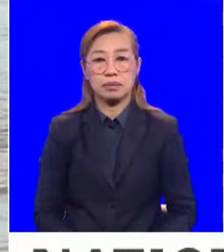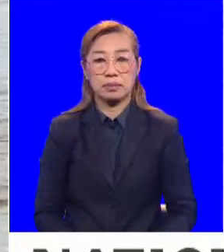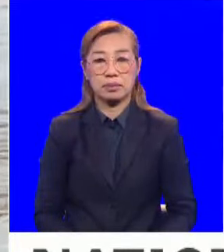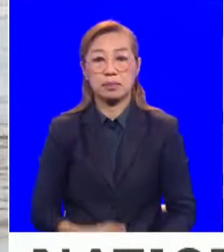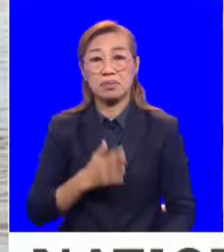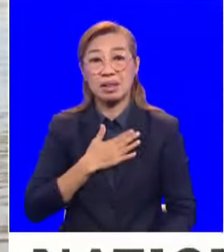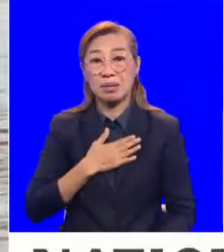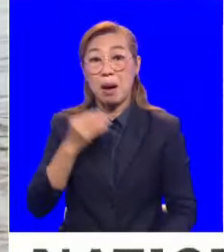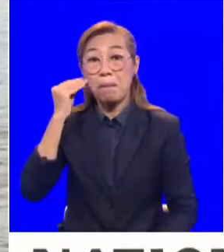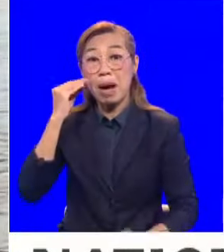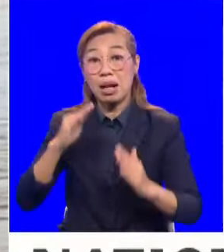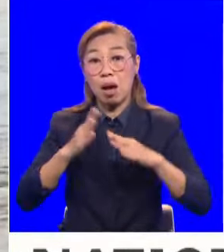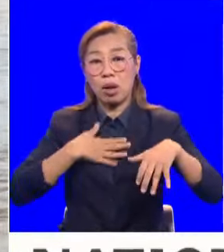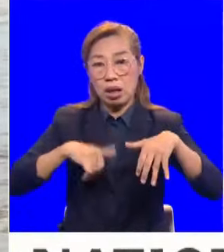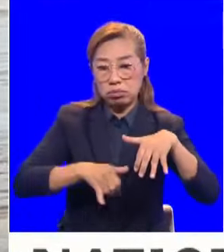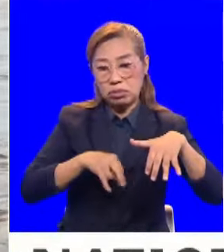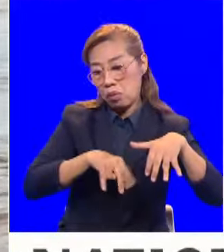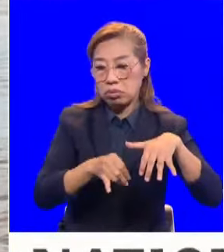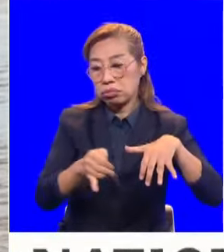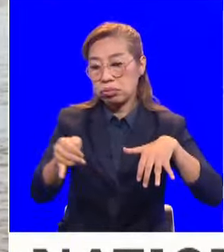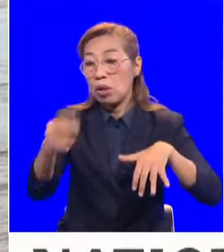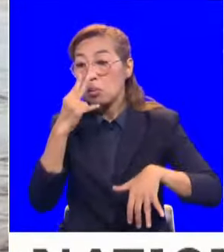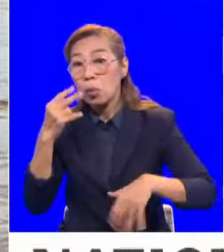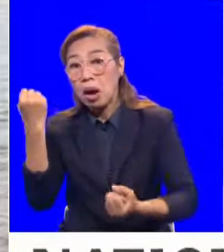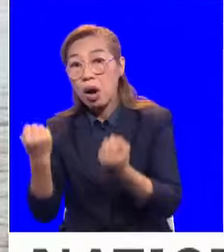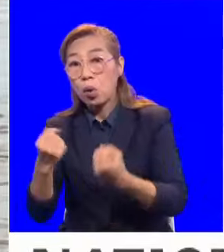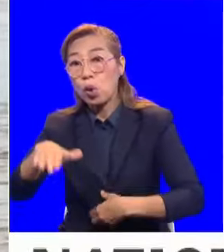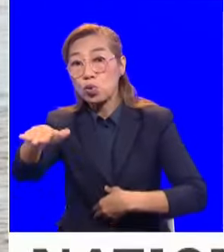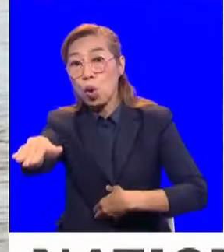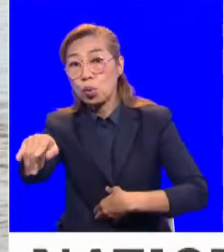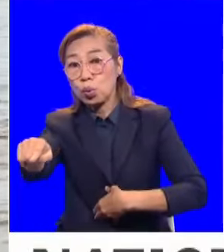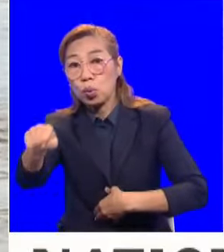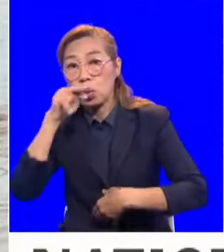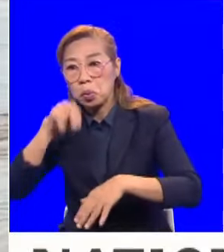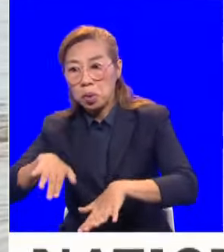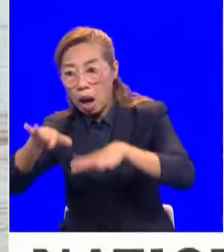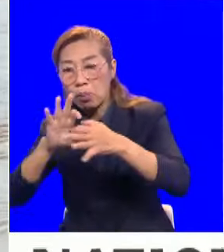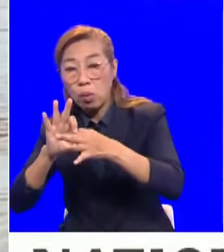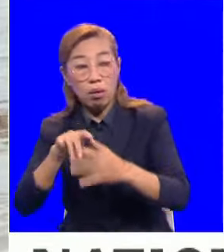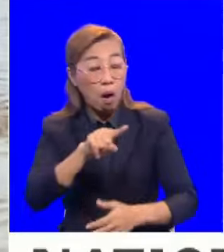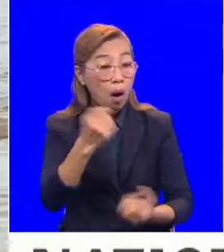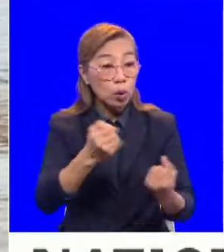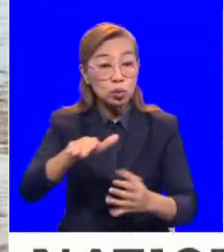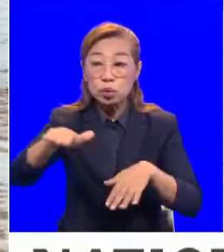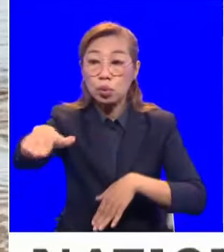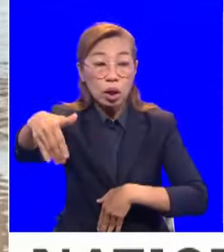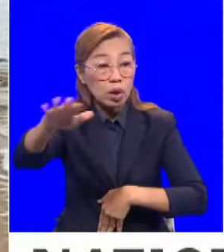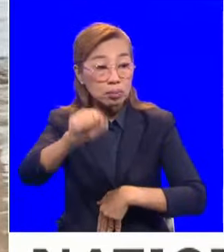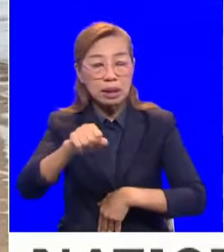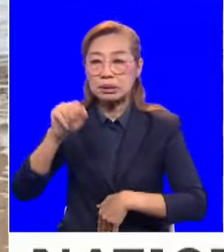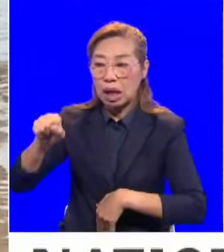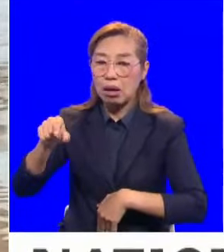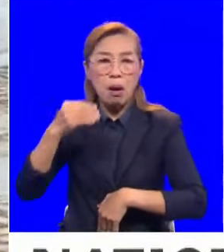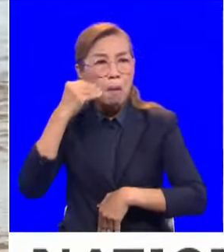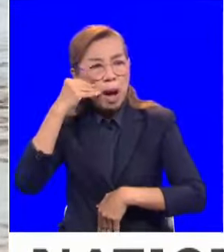ออกจากบ้านมาครับจะไปดูรถหัวน้ำถึงรถครับ ก็คือเราเอารถไปจอดไปข้างนอกแล้ว ครับผม ตอนนี้น้ำในบ้านถึงไหนครับผม ถึงประ